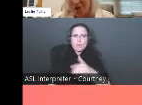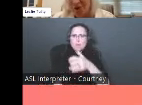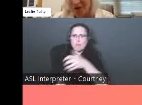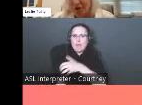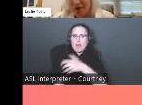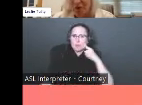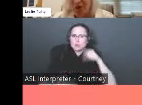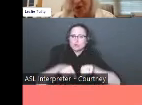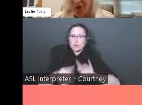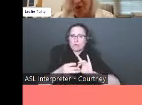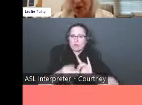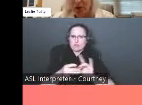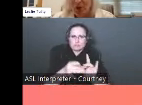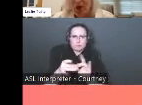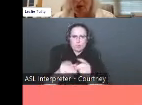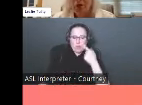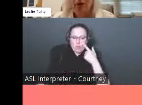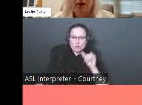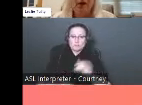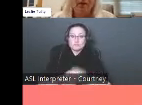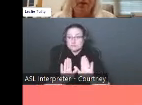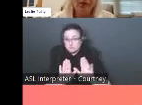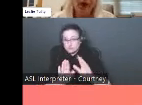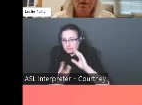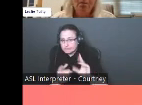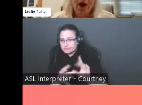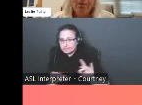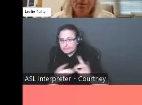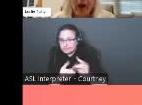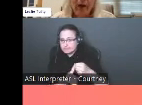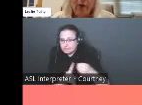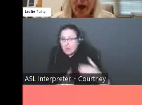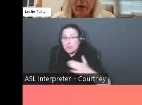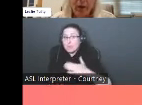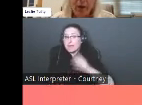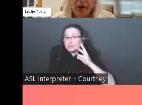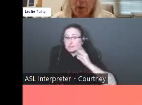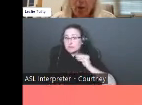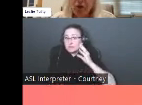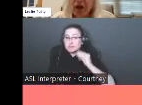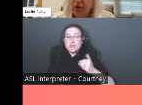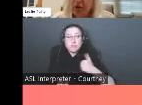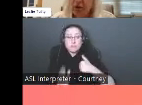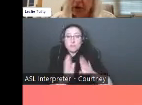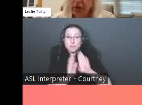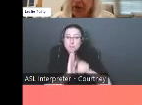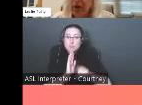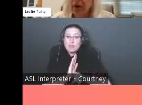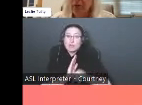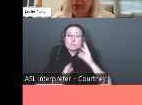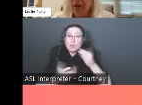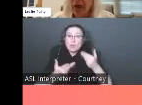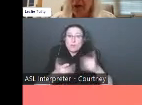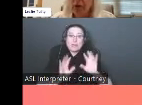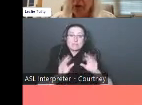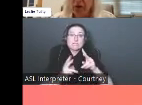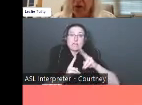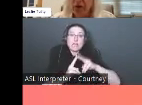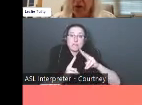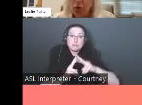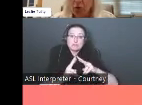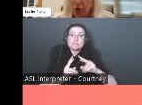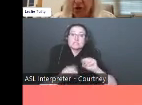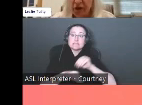dans les relations. Et je veux parler de cela un petit peu parce que dans ma propre historique, moi, j'ai déjà fait